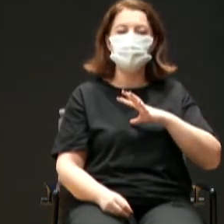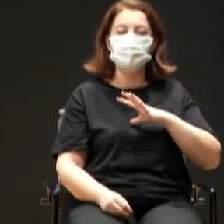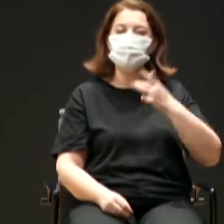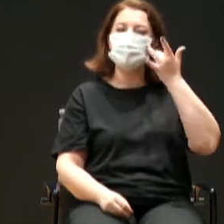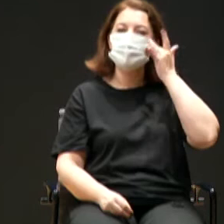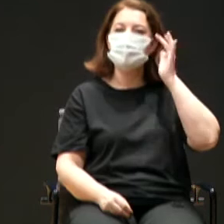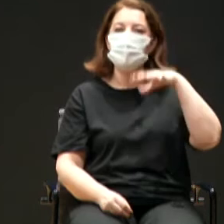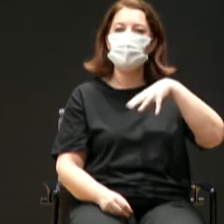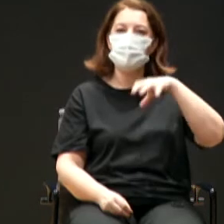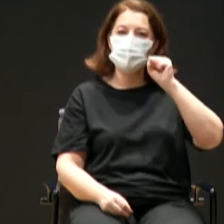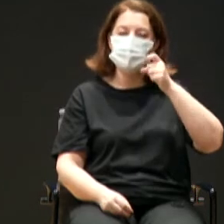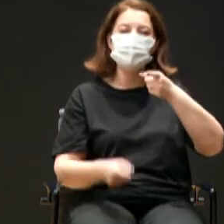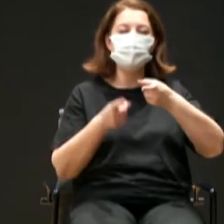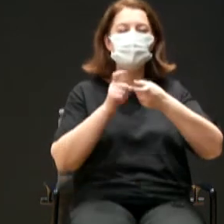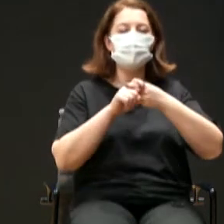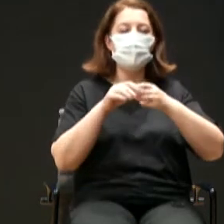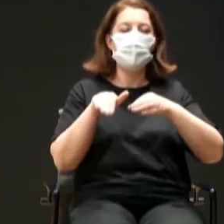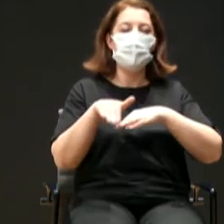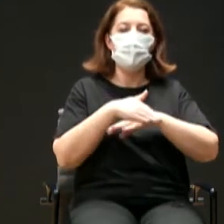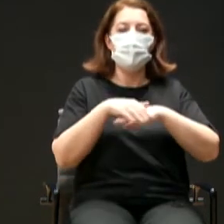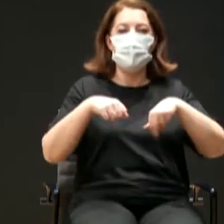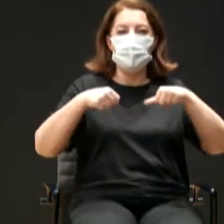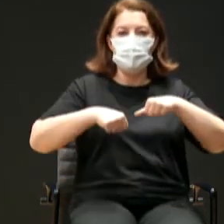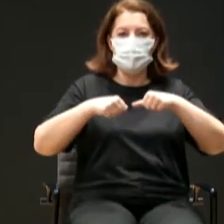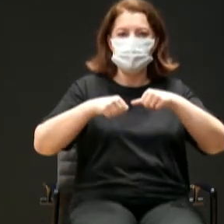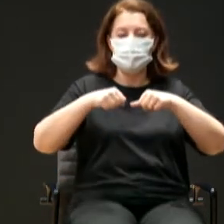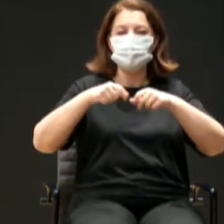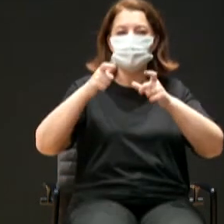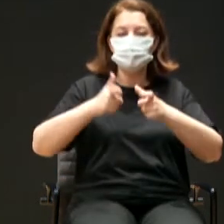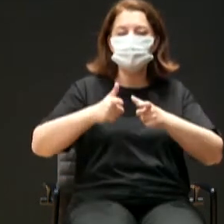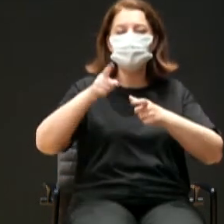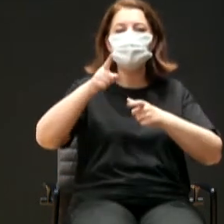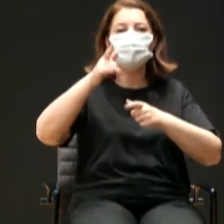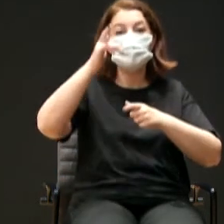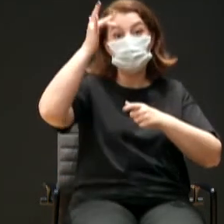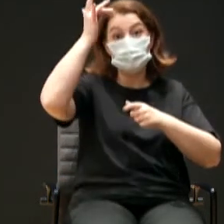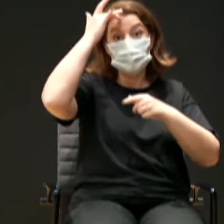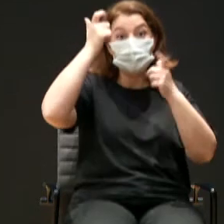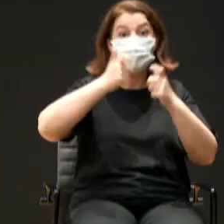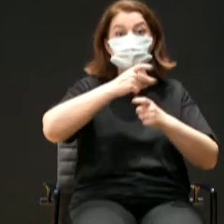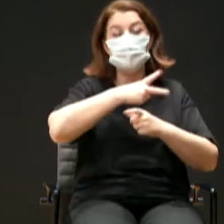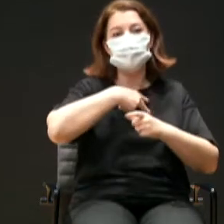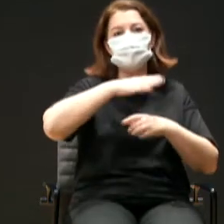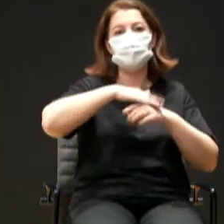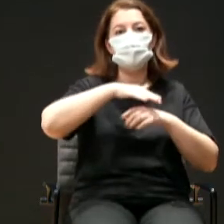Kültür merkezi ve pazar alanını Büyükşehir Belediyesi yapmıyor. Beylikdüzü Belediyesi yapıyor. Bakın Neşet